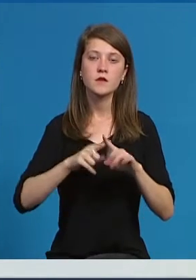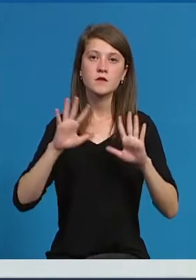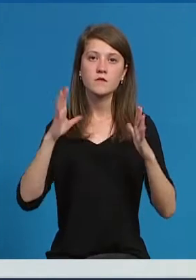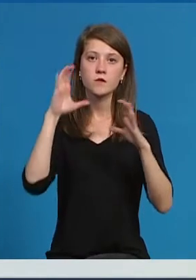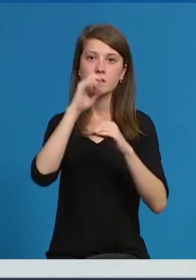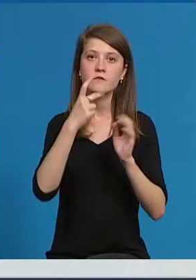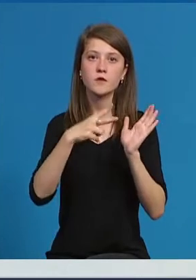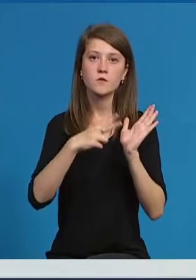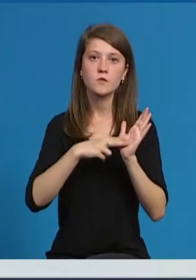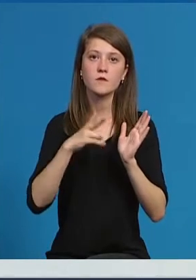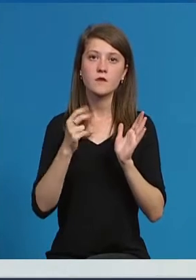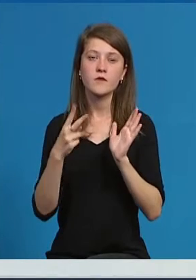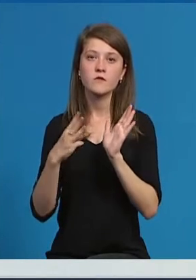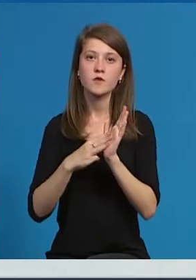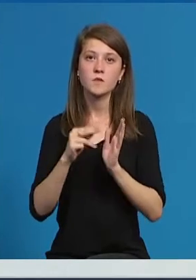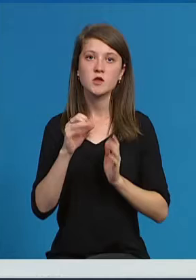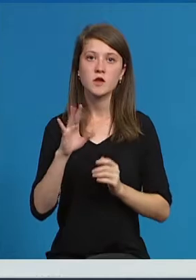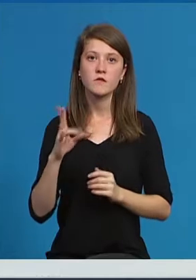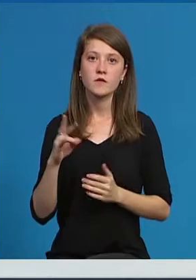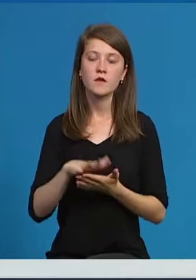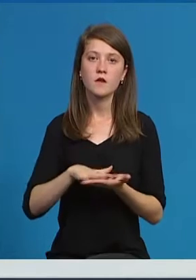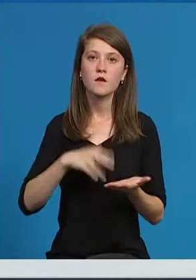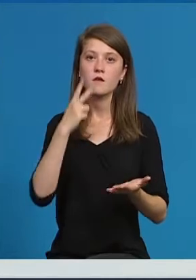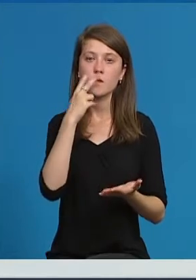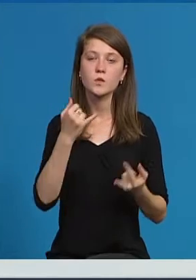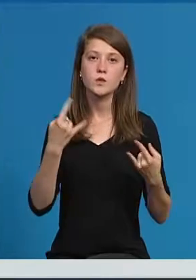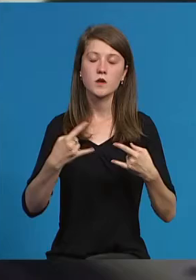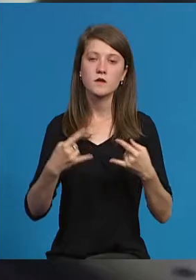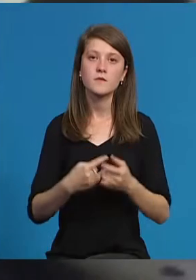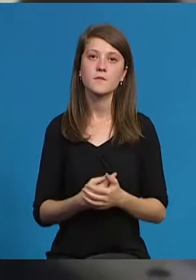з 27 на 28 червня. Деталі – далі у сюжеті.